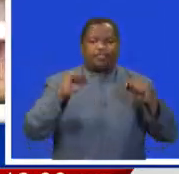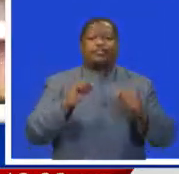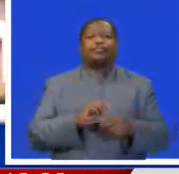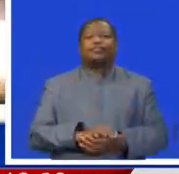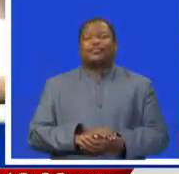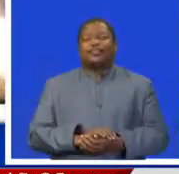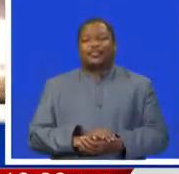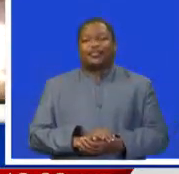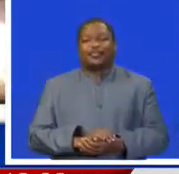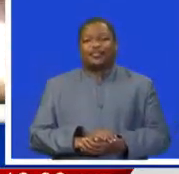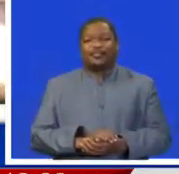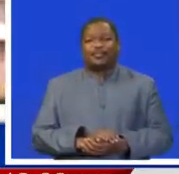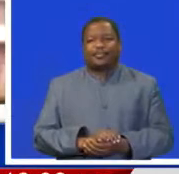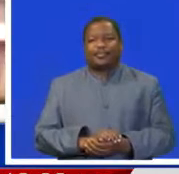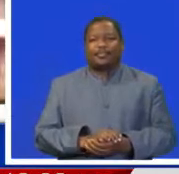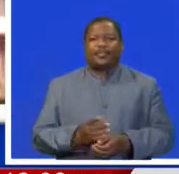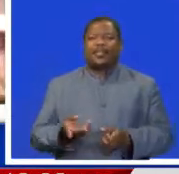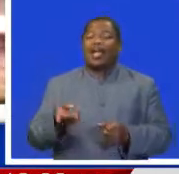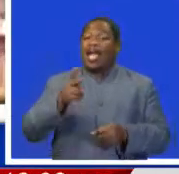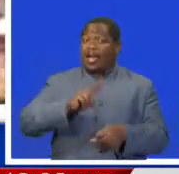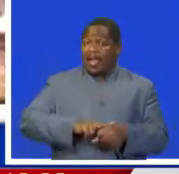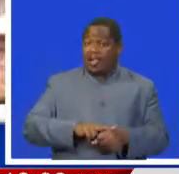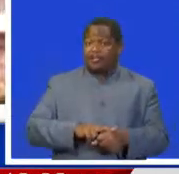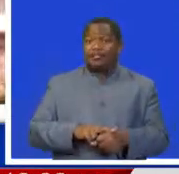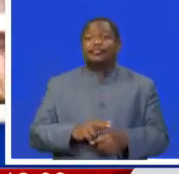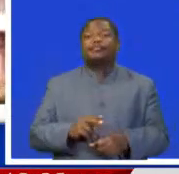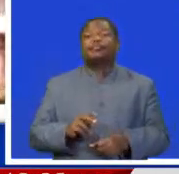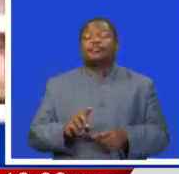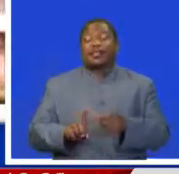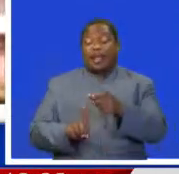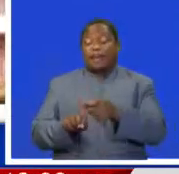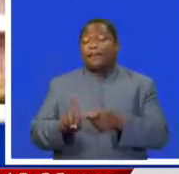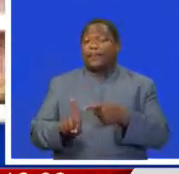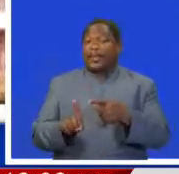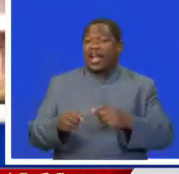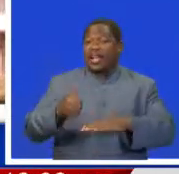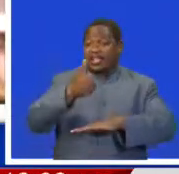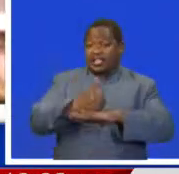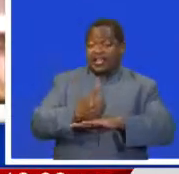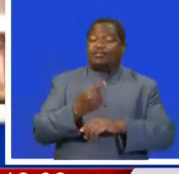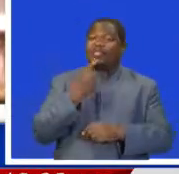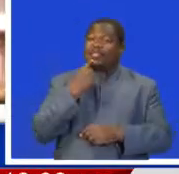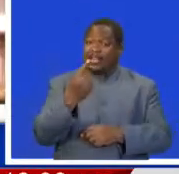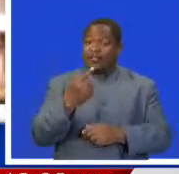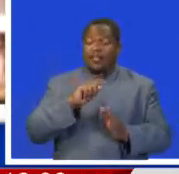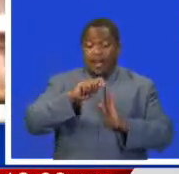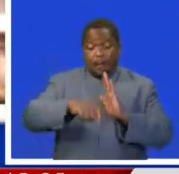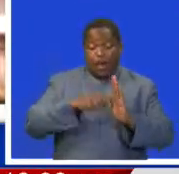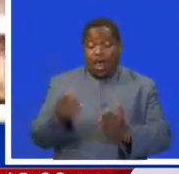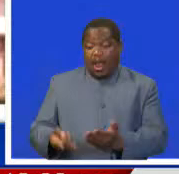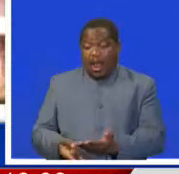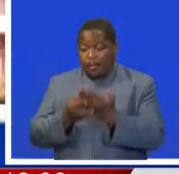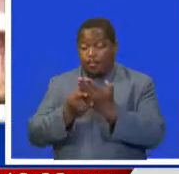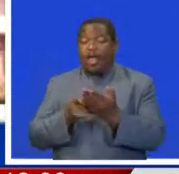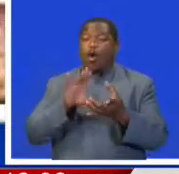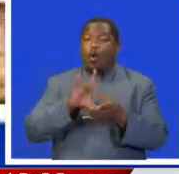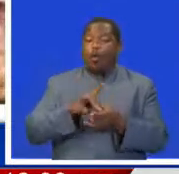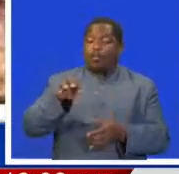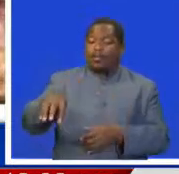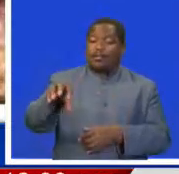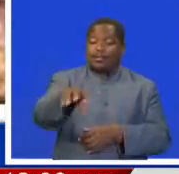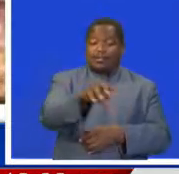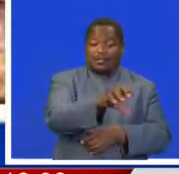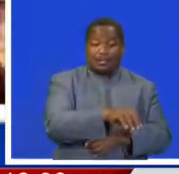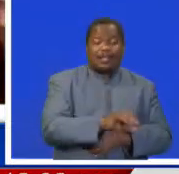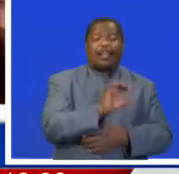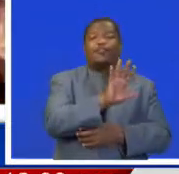msebenzi wekuletha imali lahlobile kule nkundla kuthi awuzuza emakhaya lafika kulangemakhulu lasihlanu 500 wemakhaya.